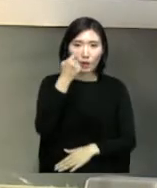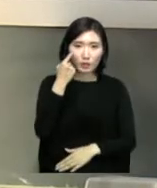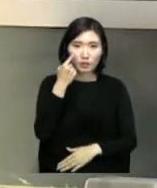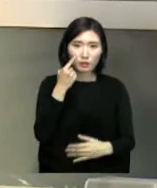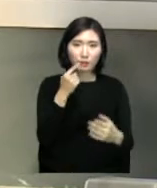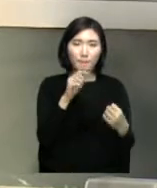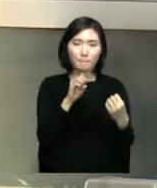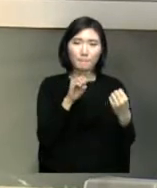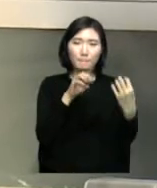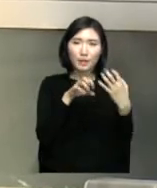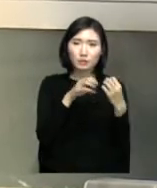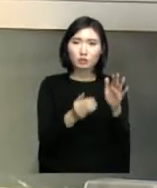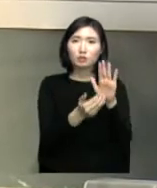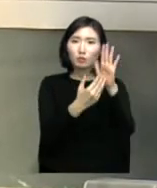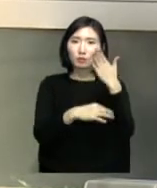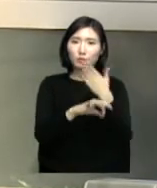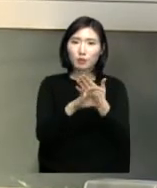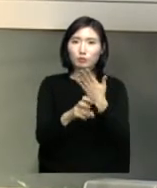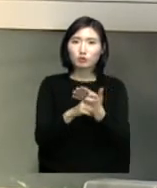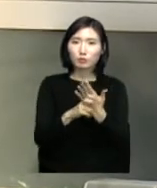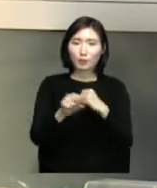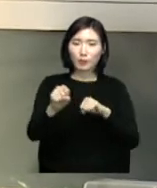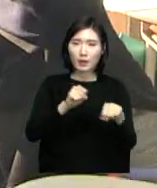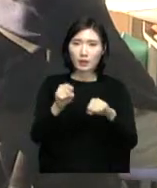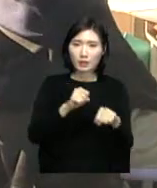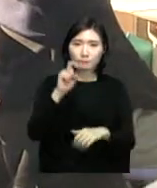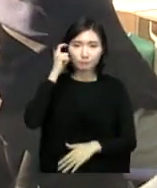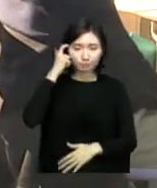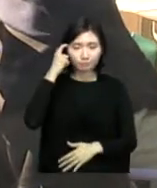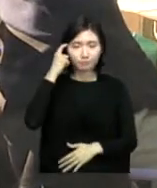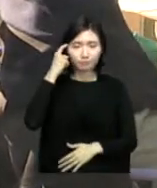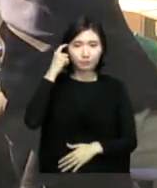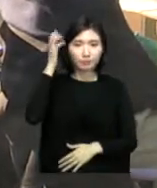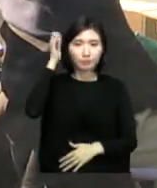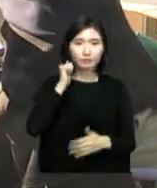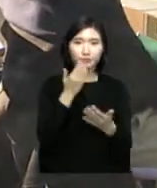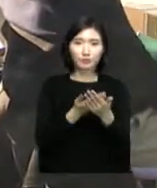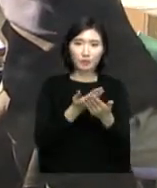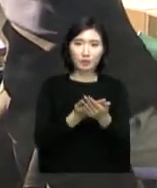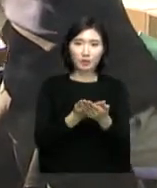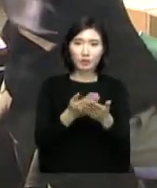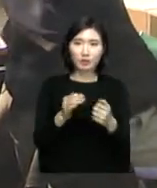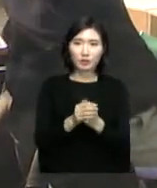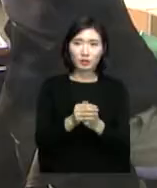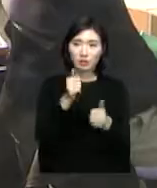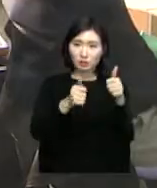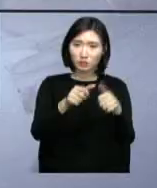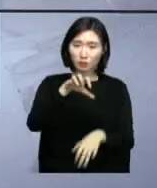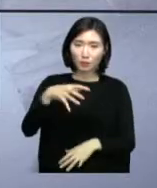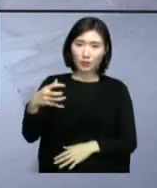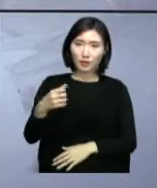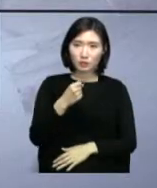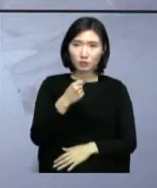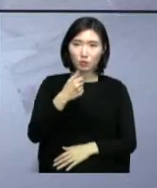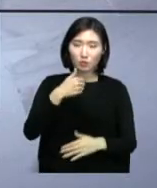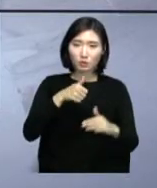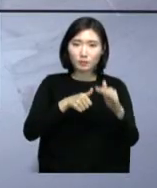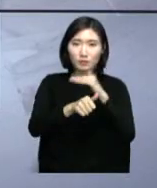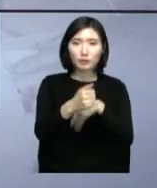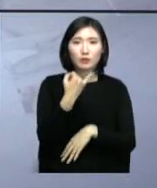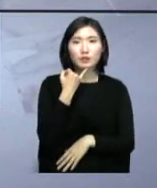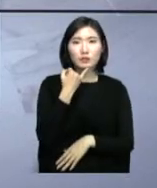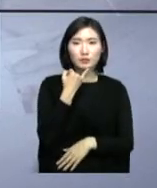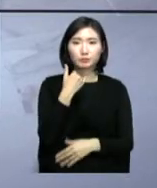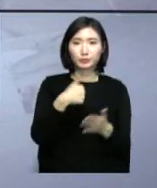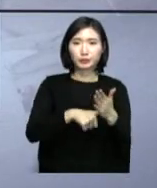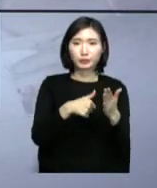않으면 부정행위로 간주 된다는 점 기억하시기 바랍니다 이번에는 시험장에 가지고 가도 되는 물품들을